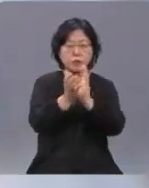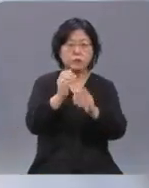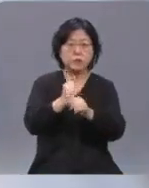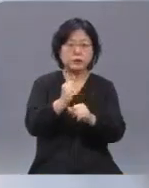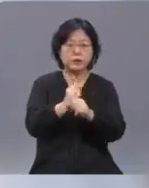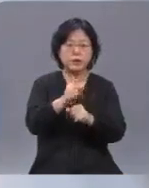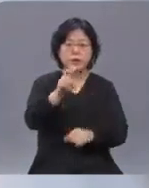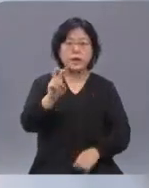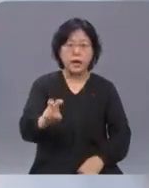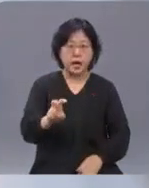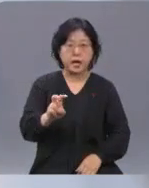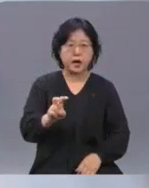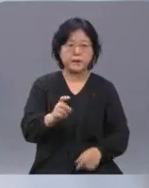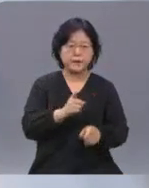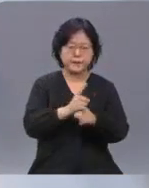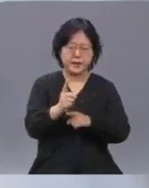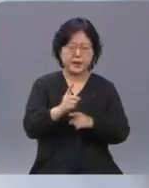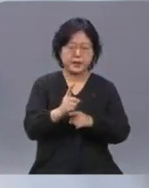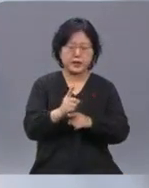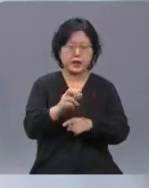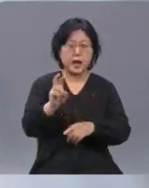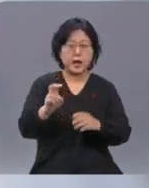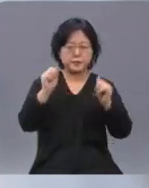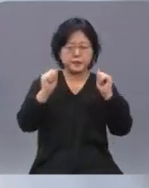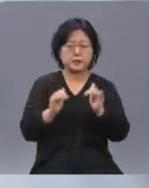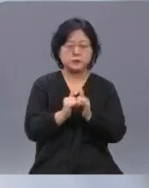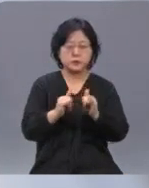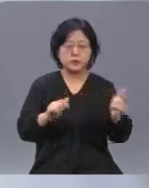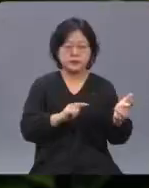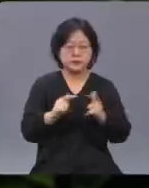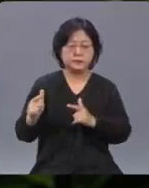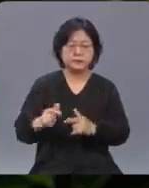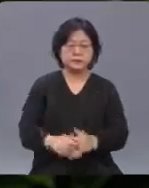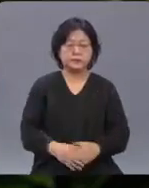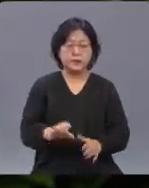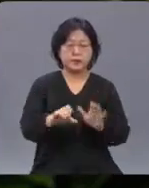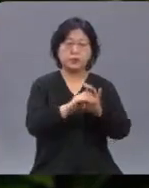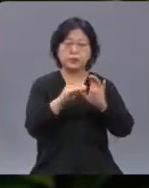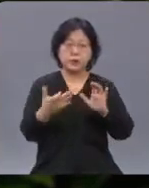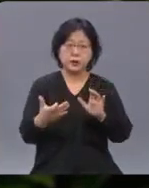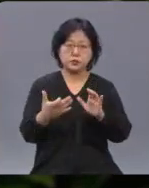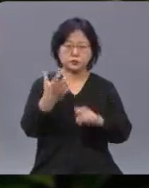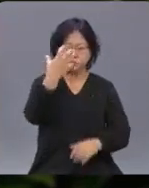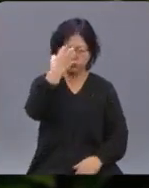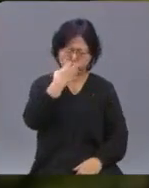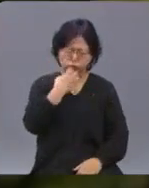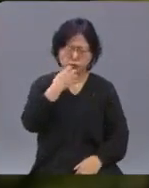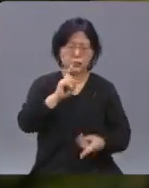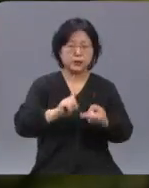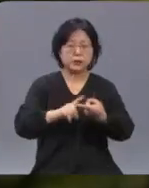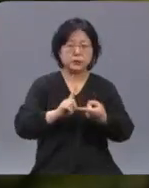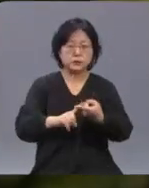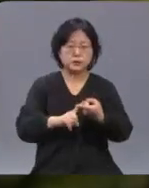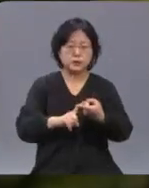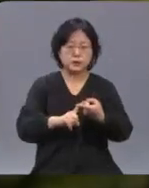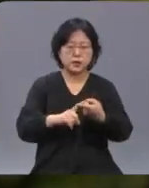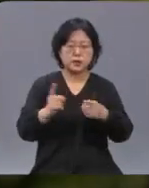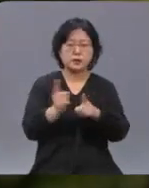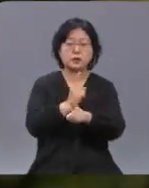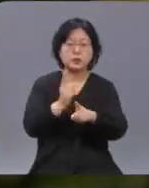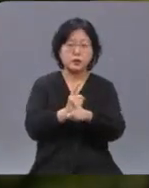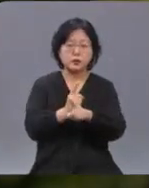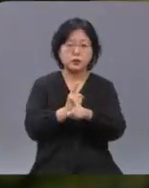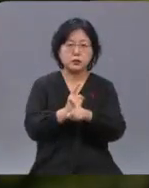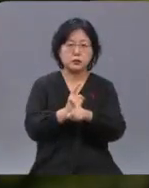이들은 암을 극복한 이른바 암 생존자들입니다 코로나 불로 말 그대로 우울감에 대해서 좀 개선을